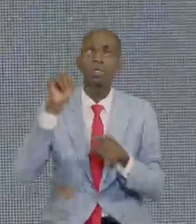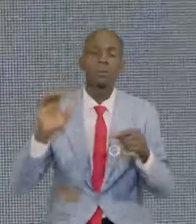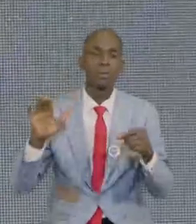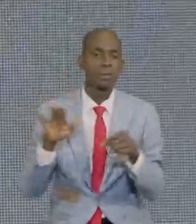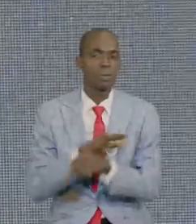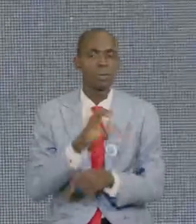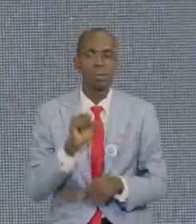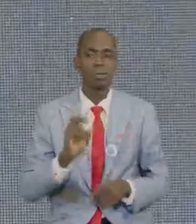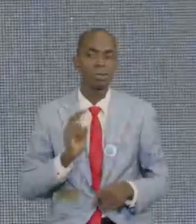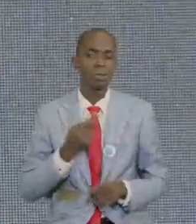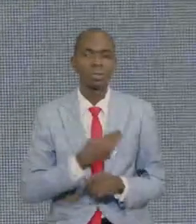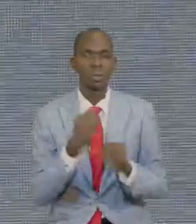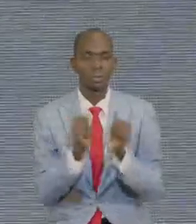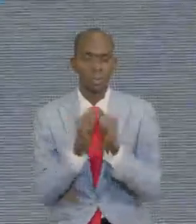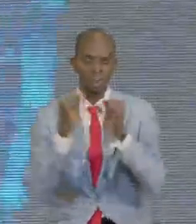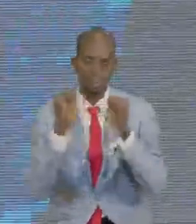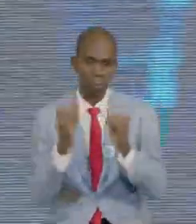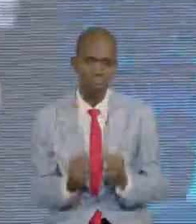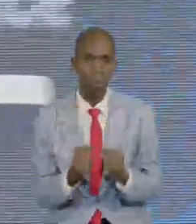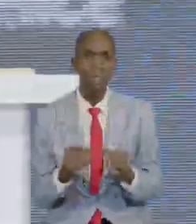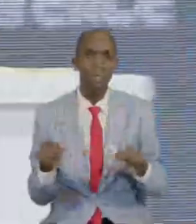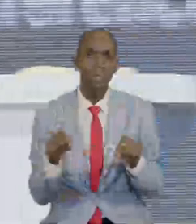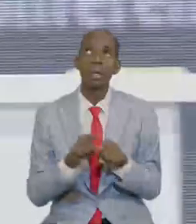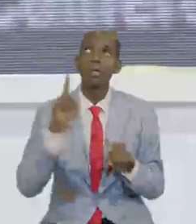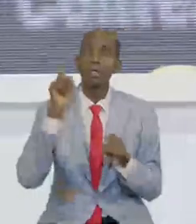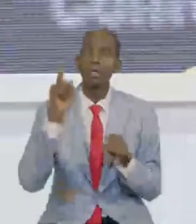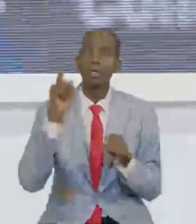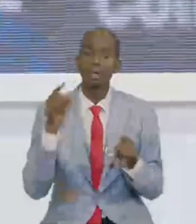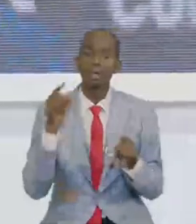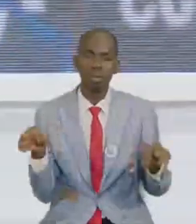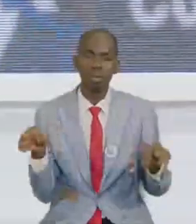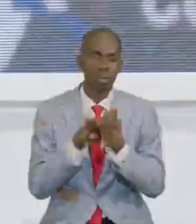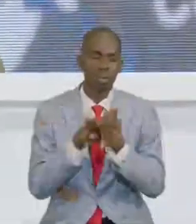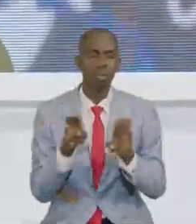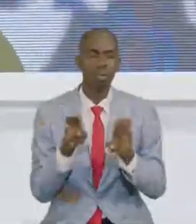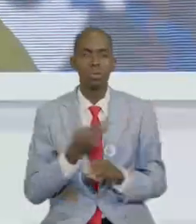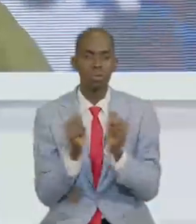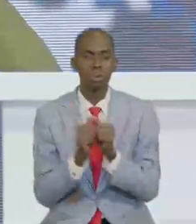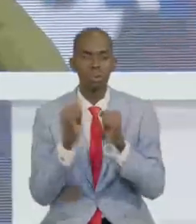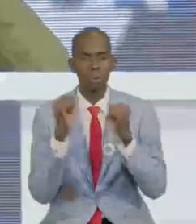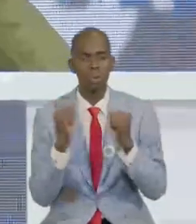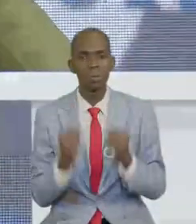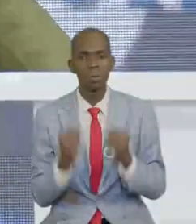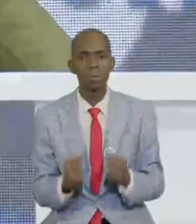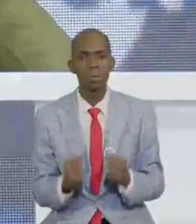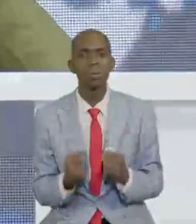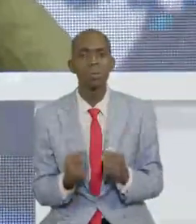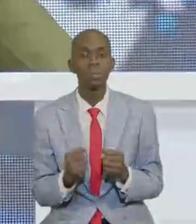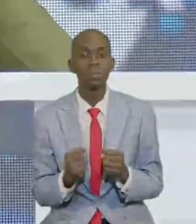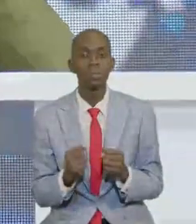us with power. Comme il nous immerge dans le Saint-Esprit. As he clothes us with power. Comme il nous revêt de la puissance. The power